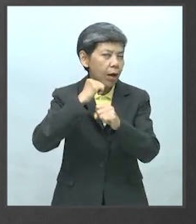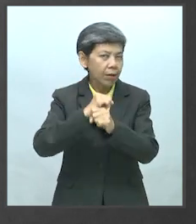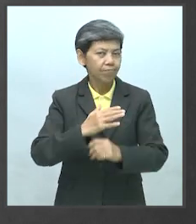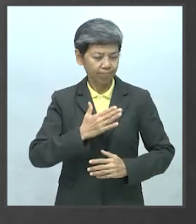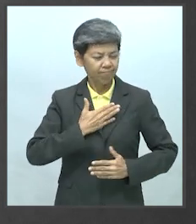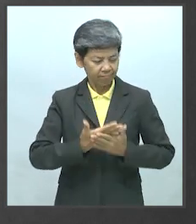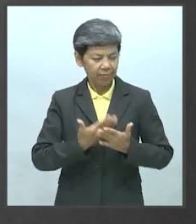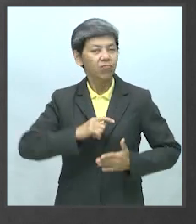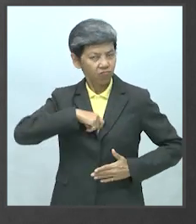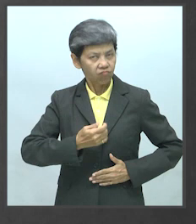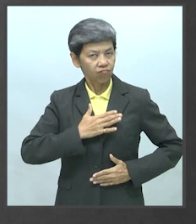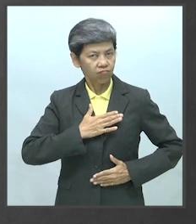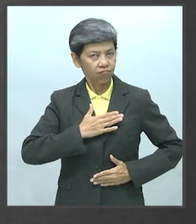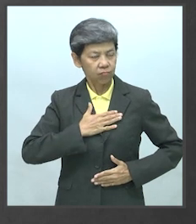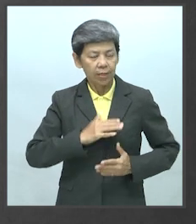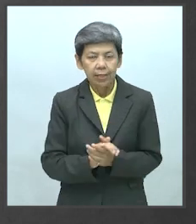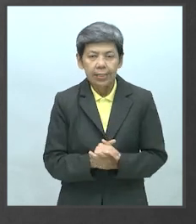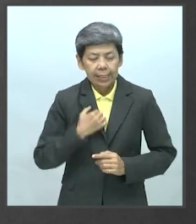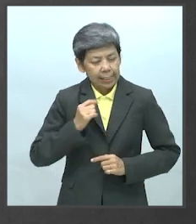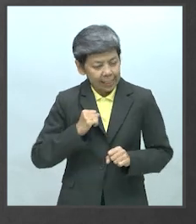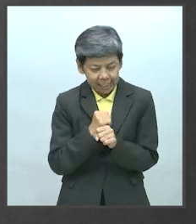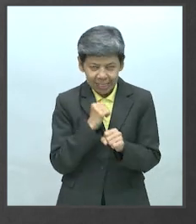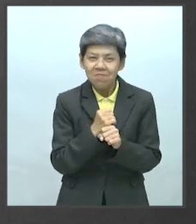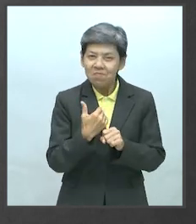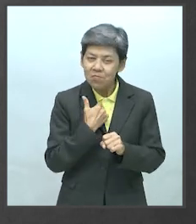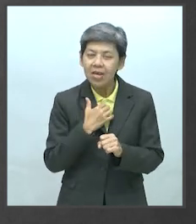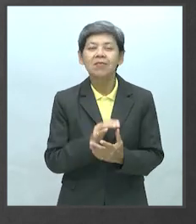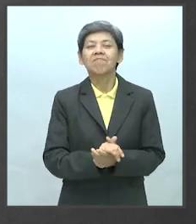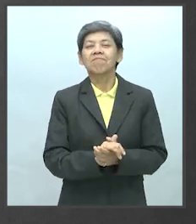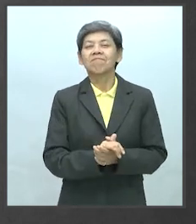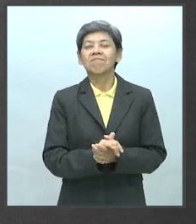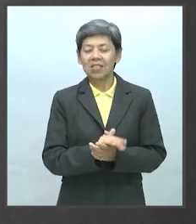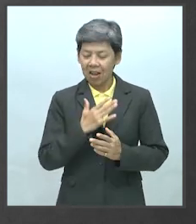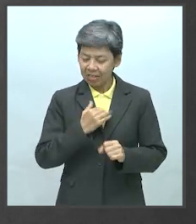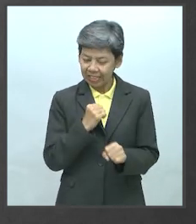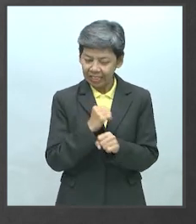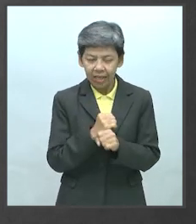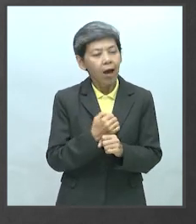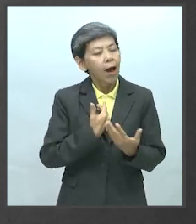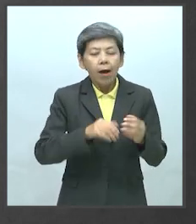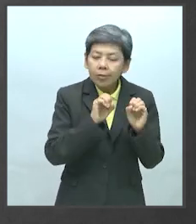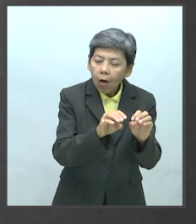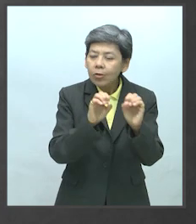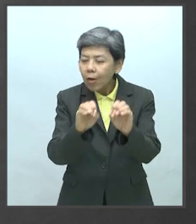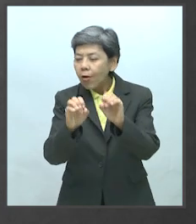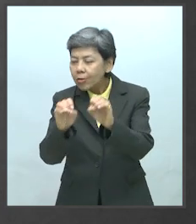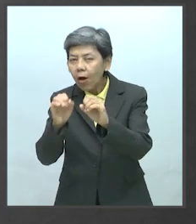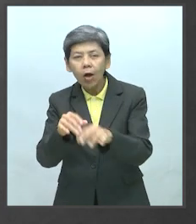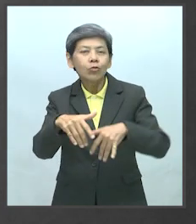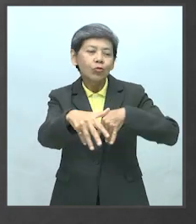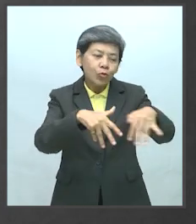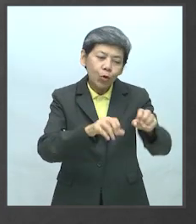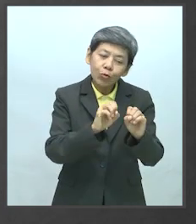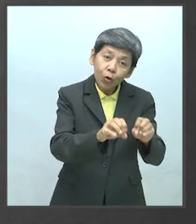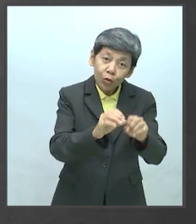ที่เป็นตัวทุนของตัวเองแล้วก็จากนั้นเนี่ยก็เริ่มมีการเดินทางนะครับแล้วก็ออกไปสอนตามที่ต่